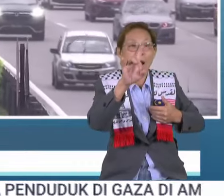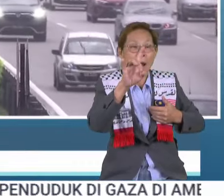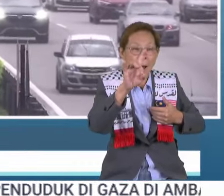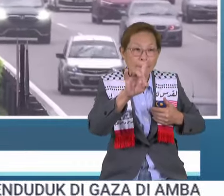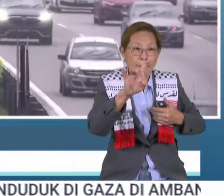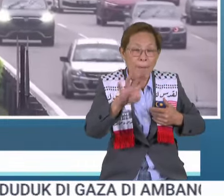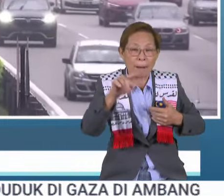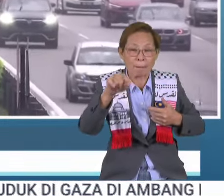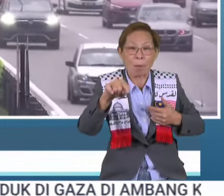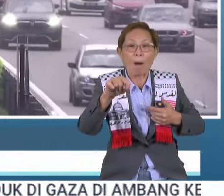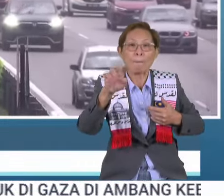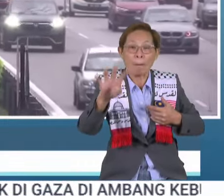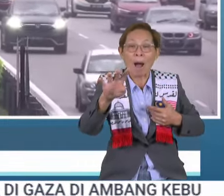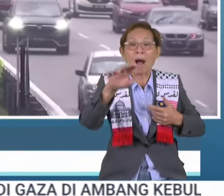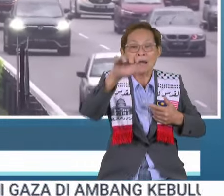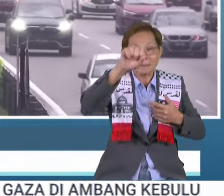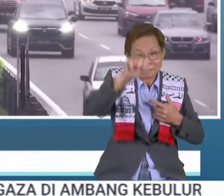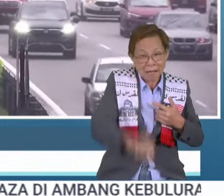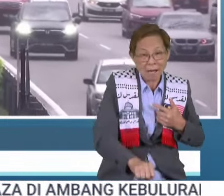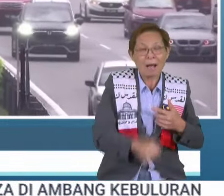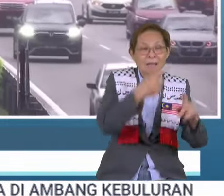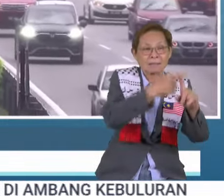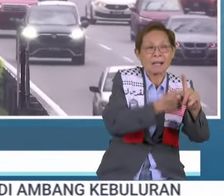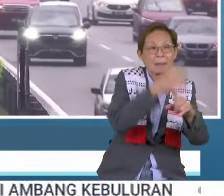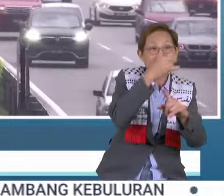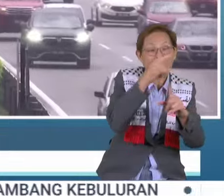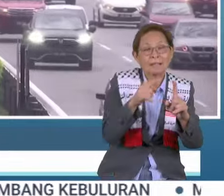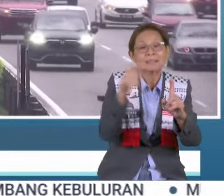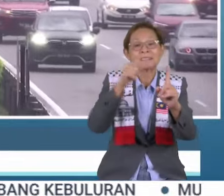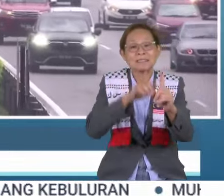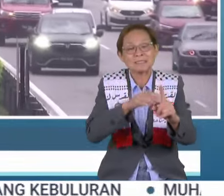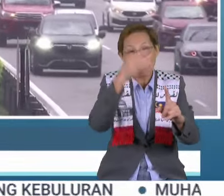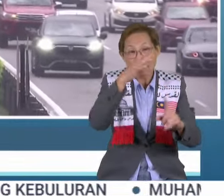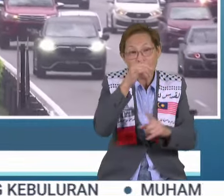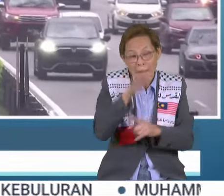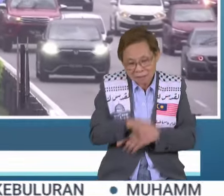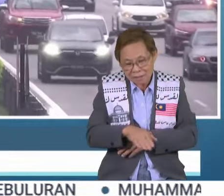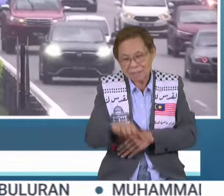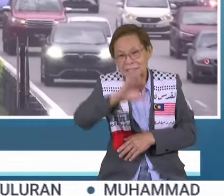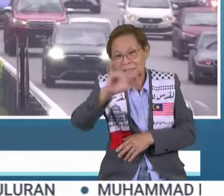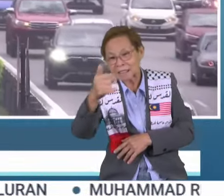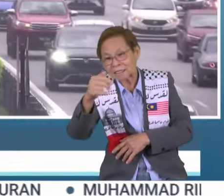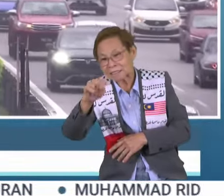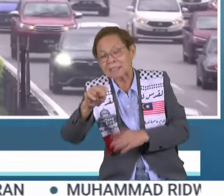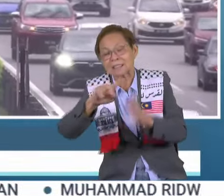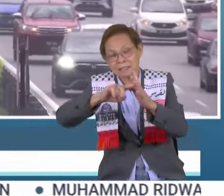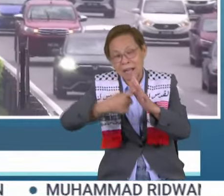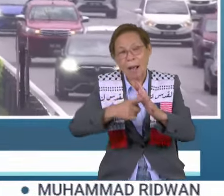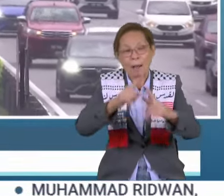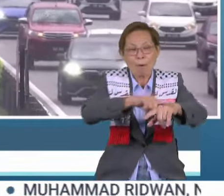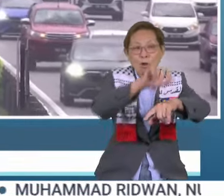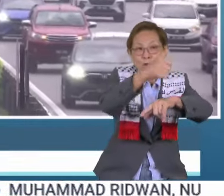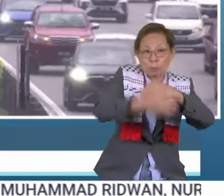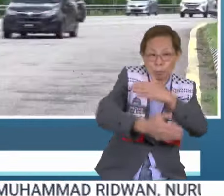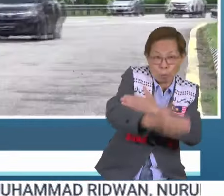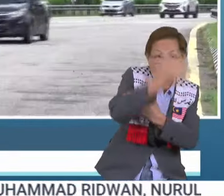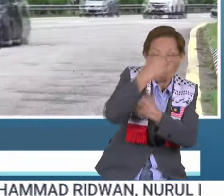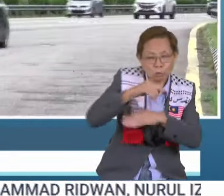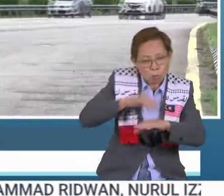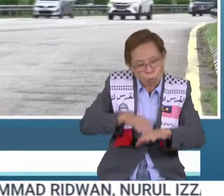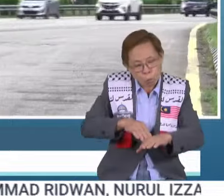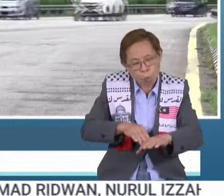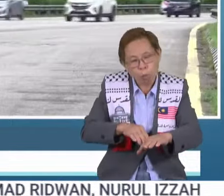184.4 arah selatan. Laluan di antara Air Keruh ke Jasin bermula jam 10 pagi tadi. Bagi melancarkan lagi aliran